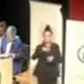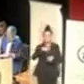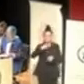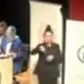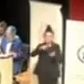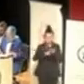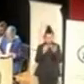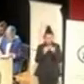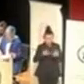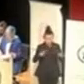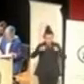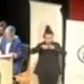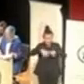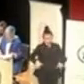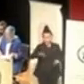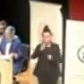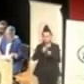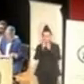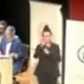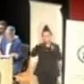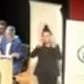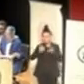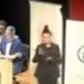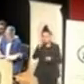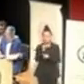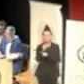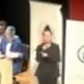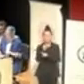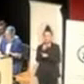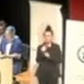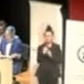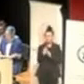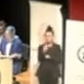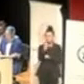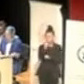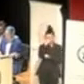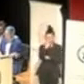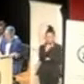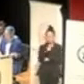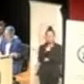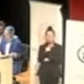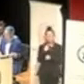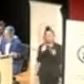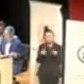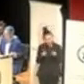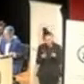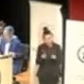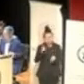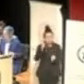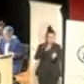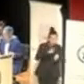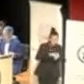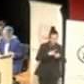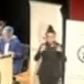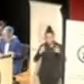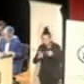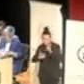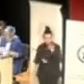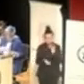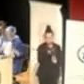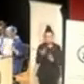başlamaktadırlar. Aynı zamanda e-posta olarak da bize ulaşabilirler. Zaman ve mekan kavramını ortadan kaldırmak